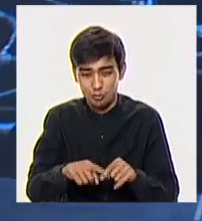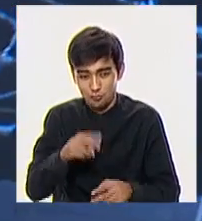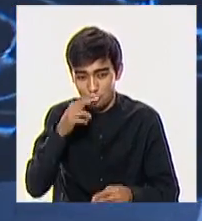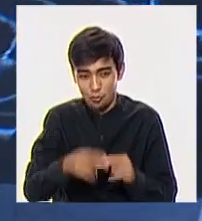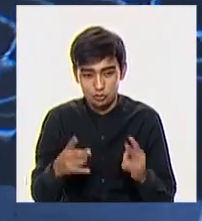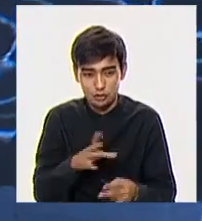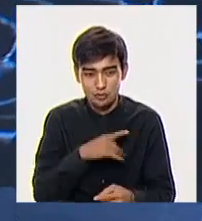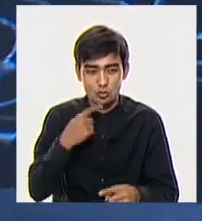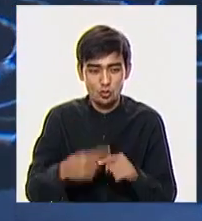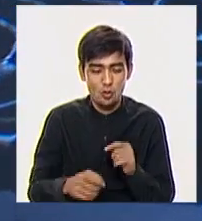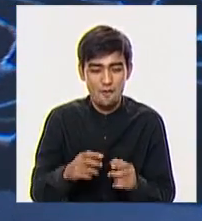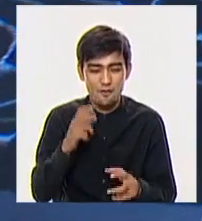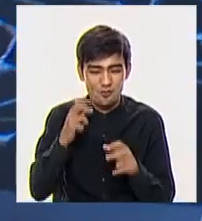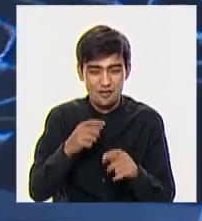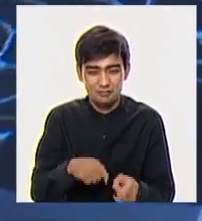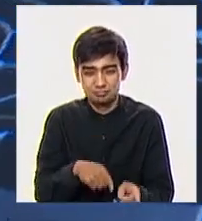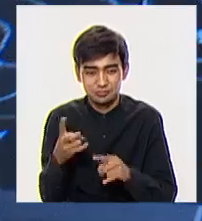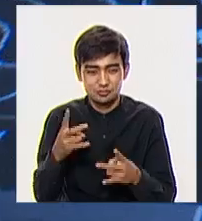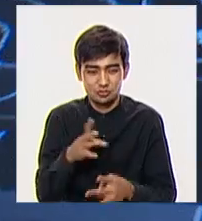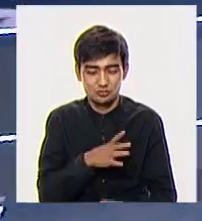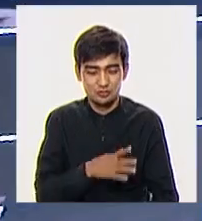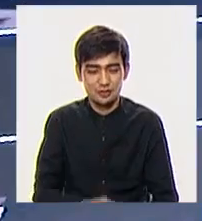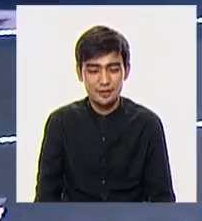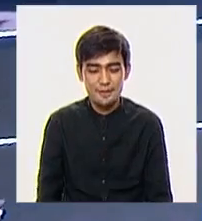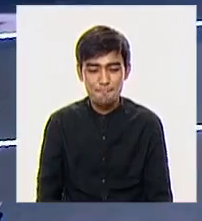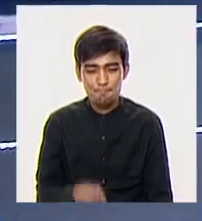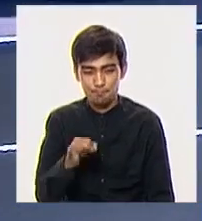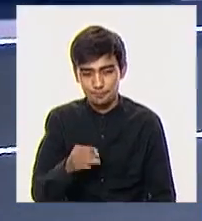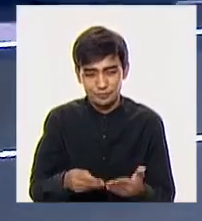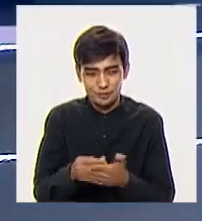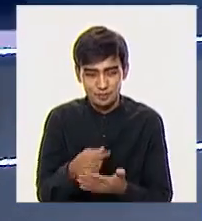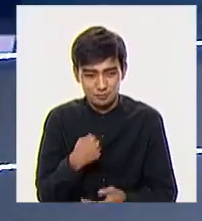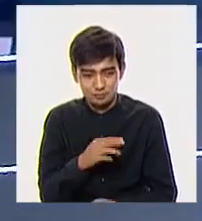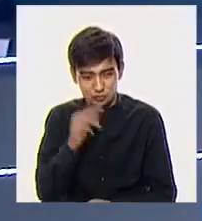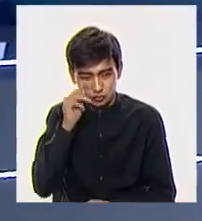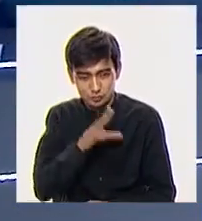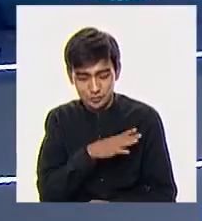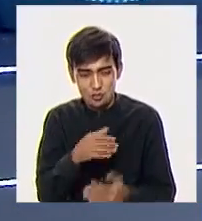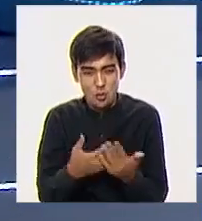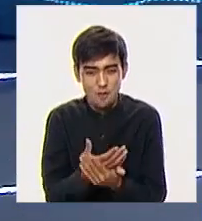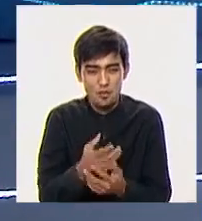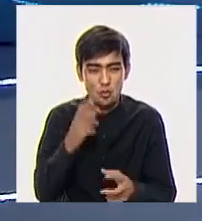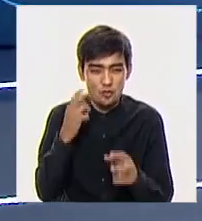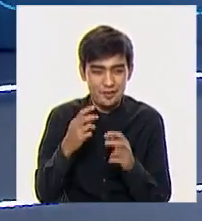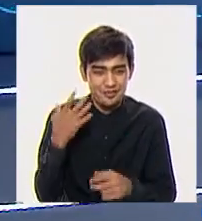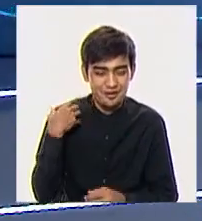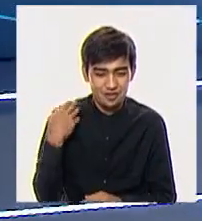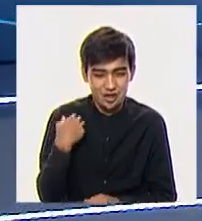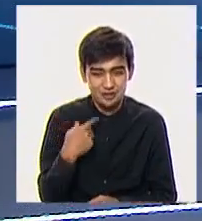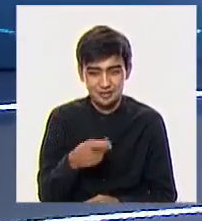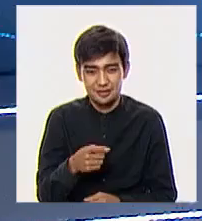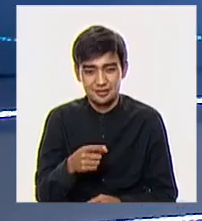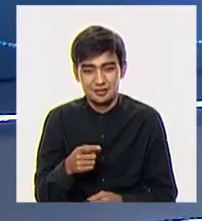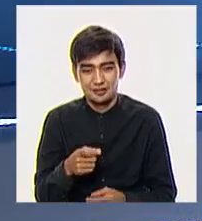басқа жоғары оқу орнына ауысуға мәжбүр болыпты. Ақылы бөлімде оқитын студенттерге жаңа университет басшылығы оқу